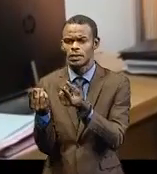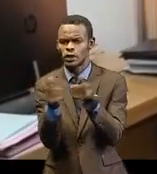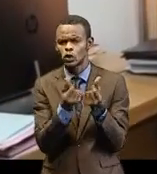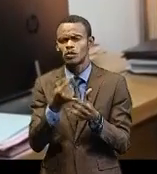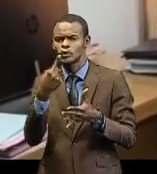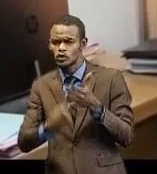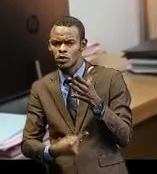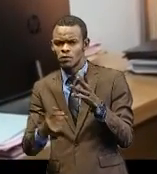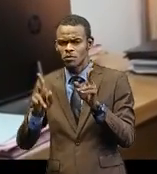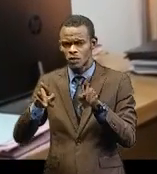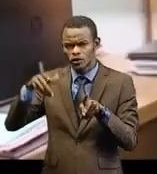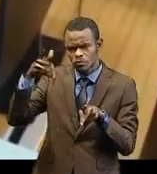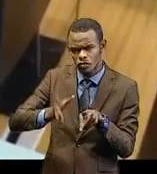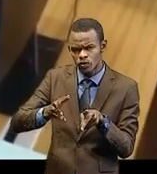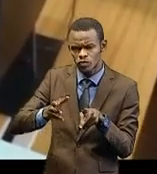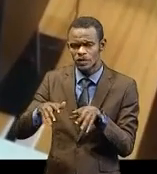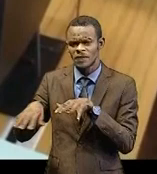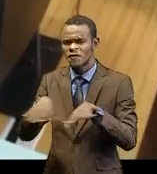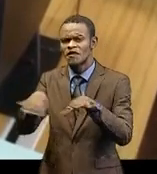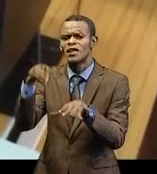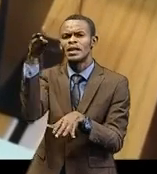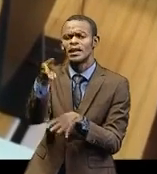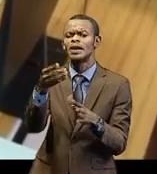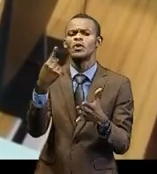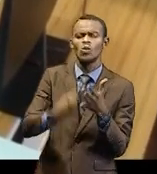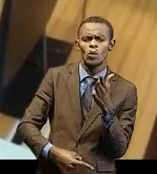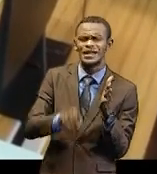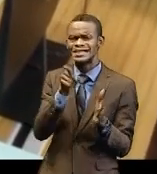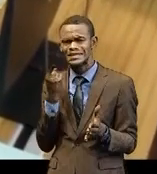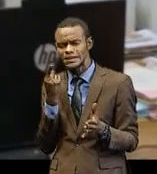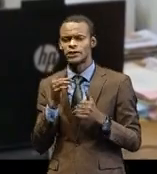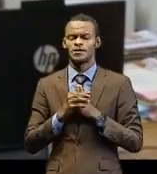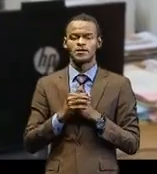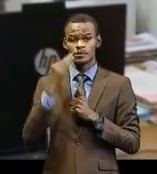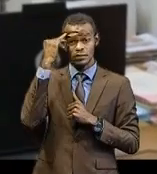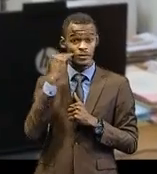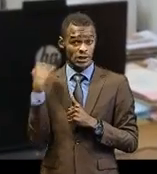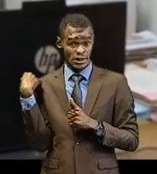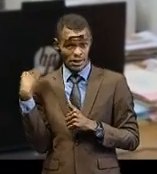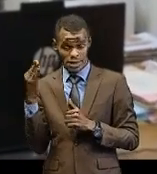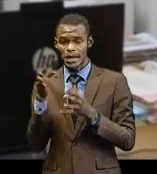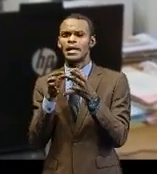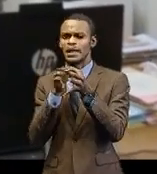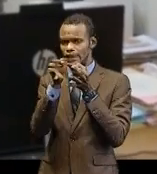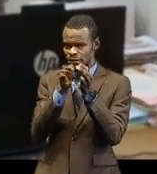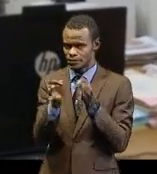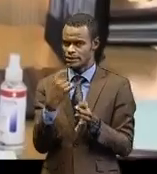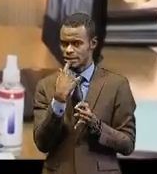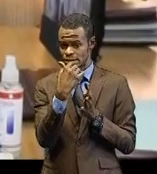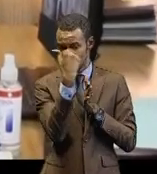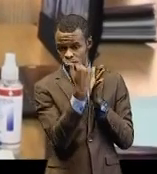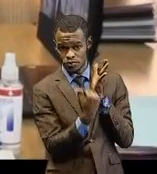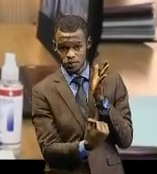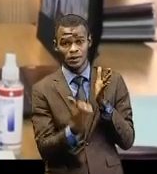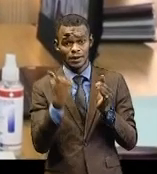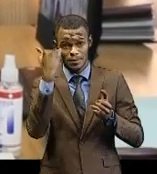acteurs impliqués dans l'exploitation. Le ministre d'État a expliqué que la production de cet annuaire multisectoriel